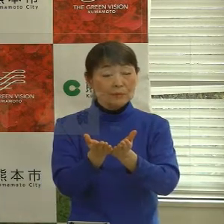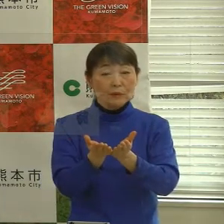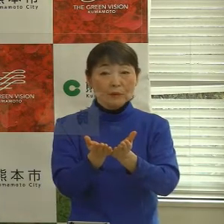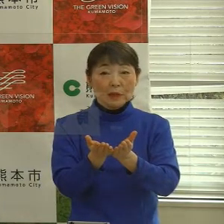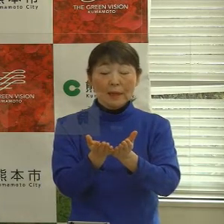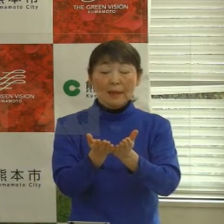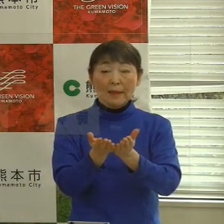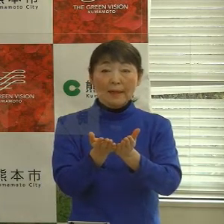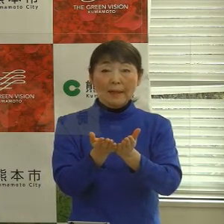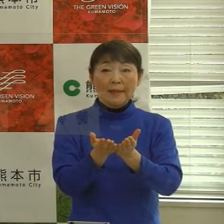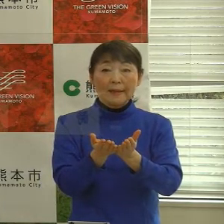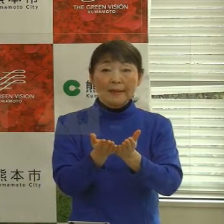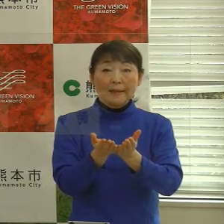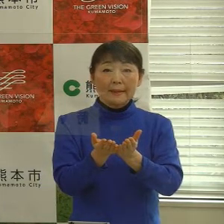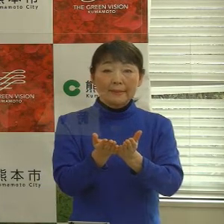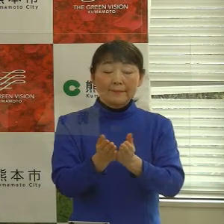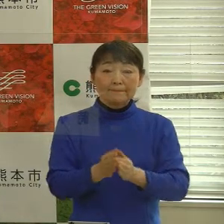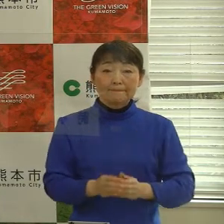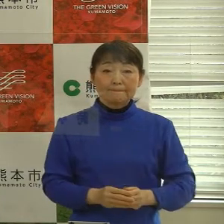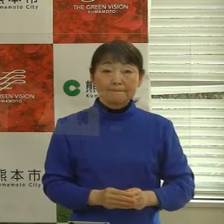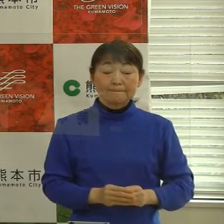けな、